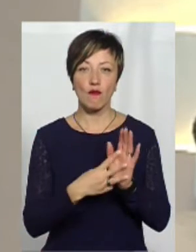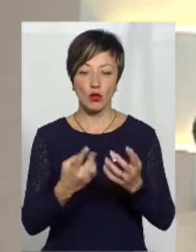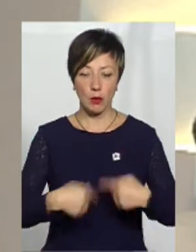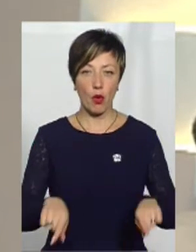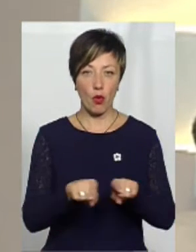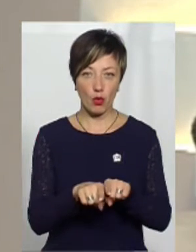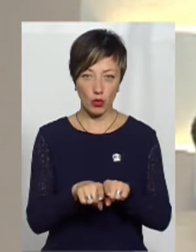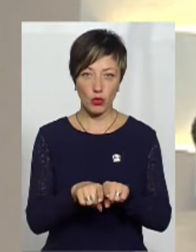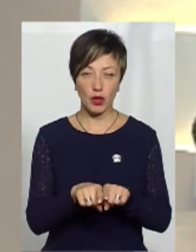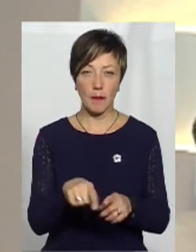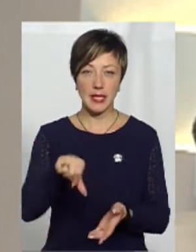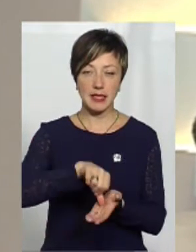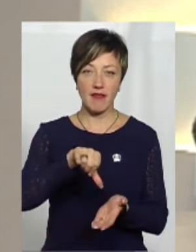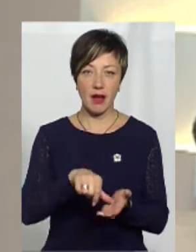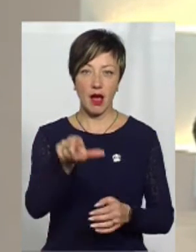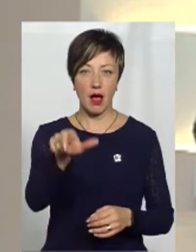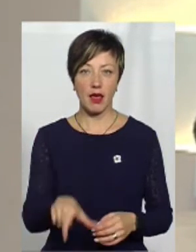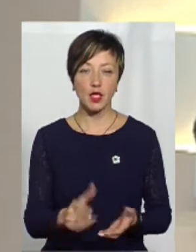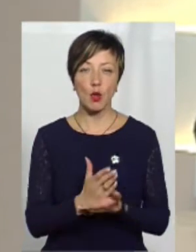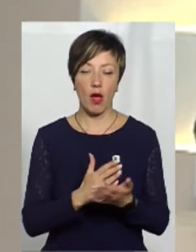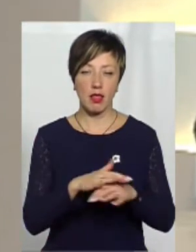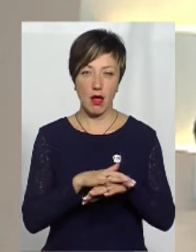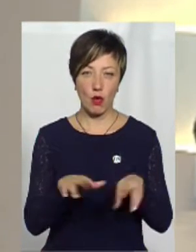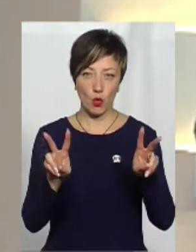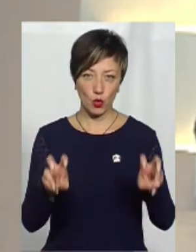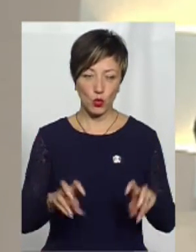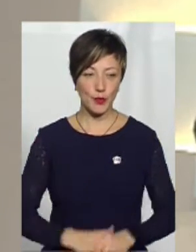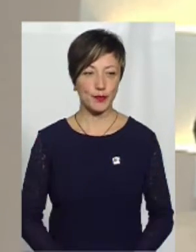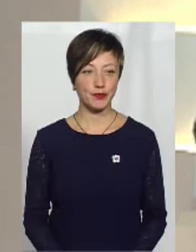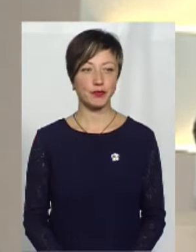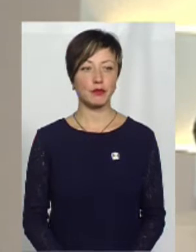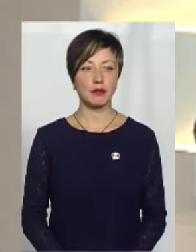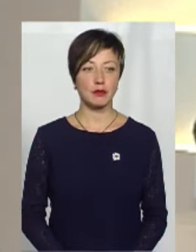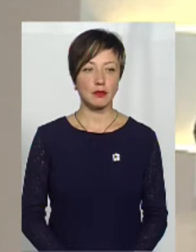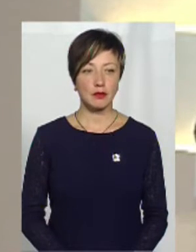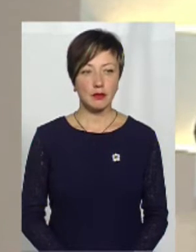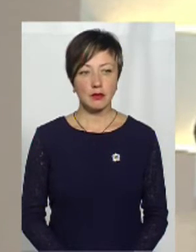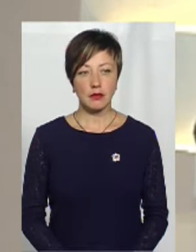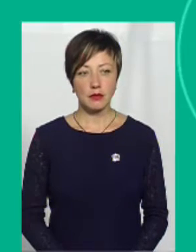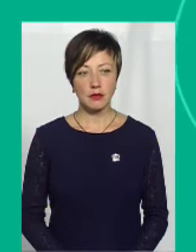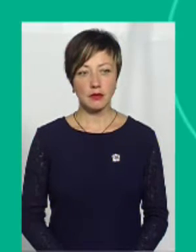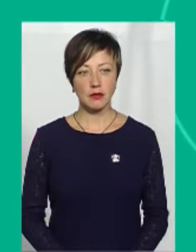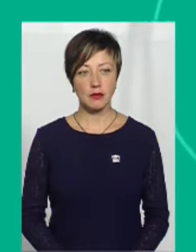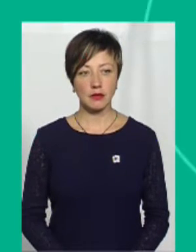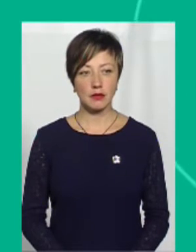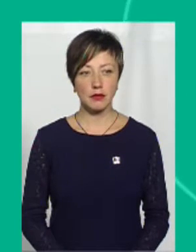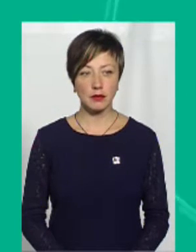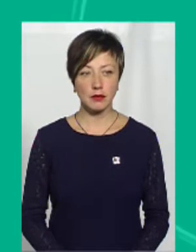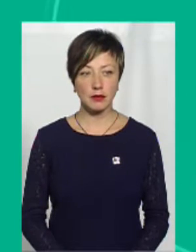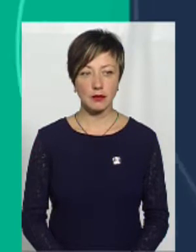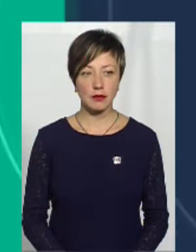198-й округ вона представляє і також представляє фракцію «Слуга народу». Прошу.